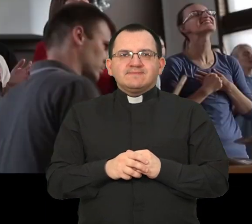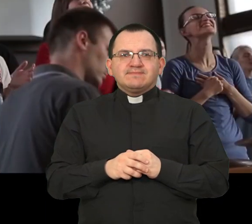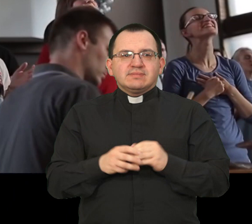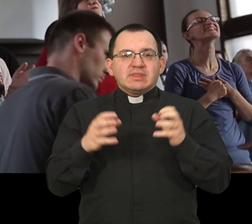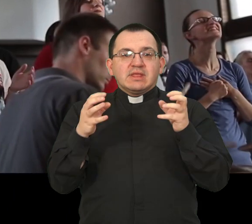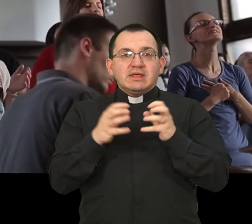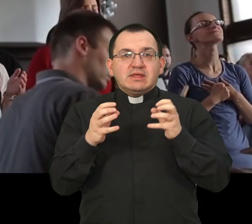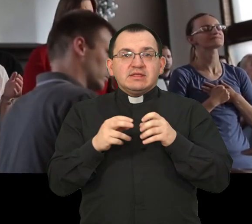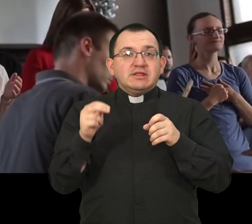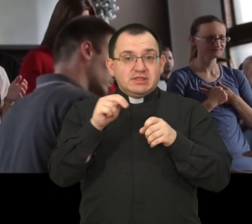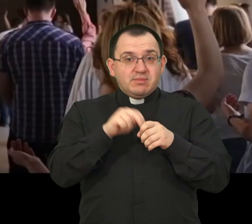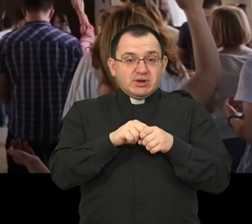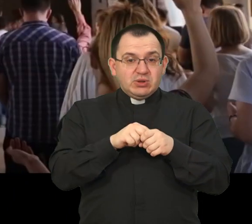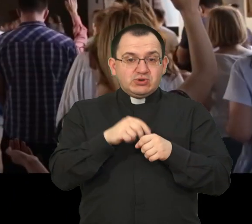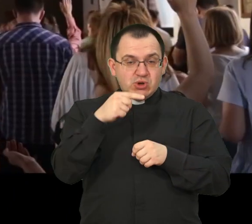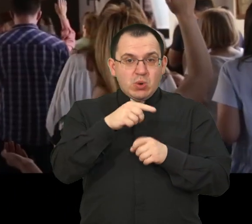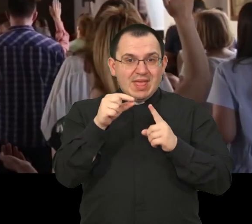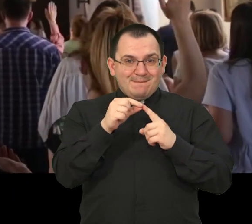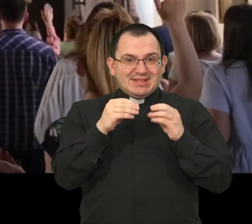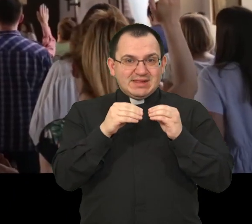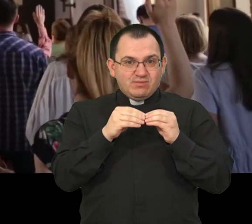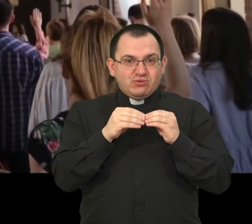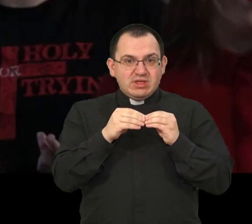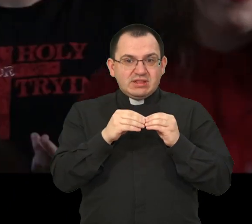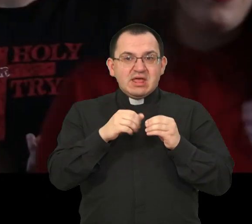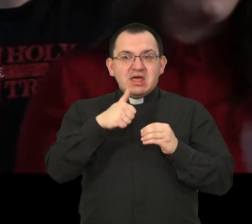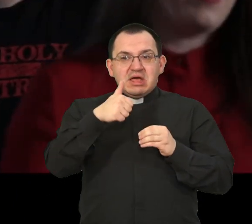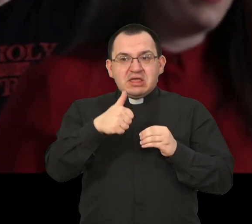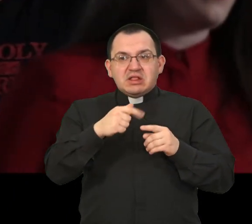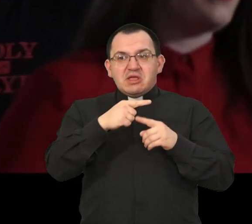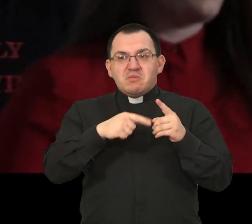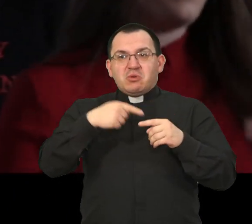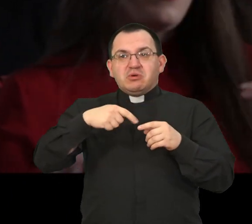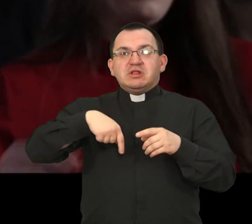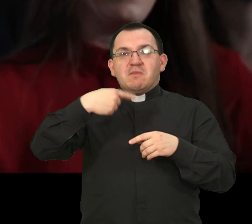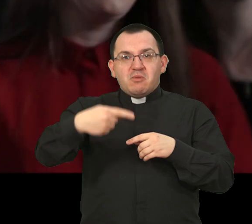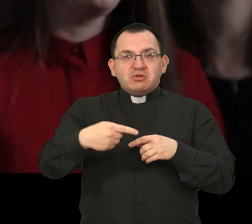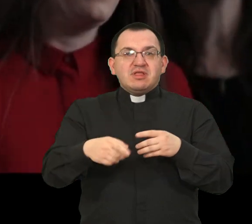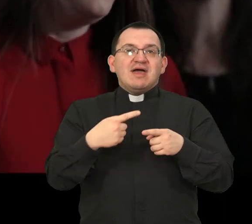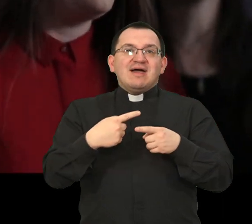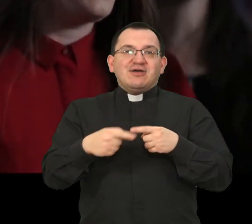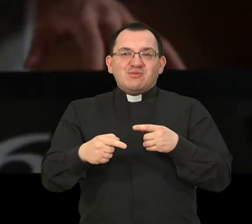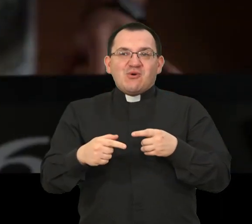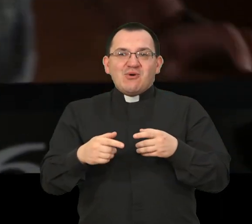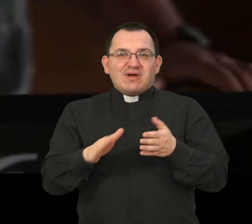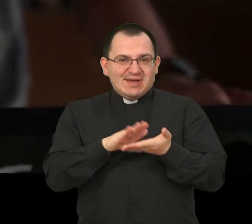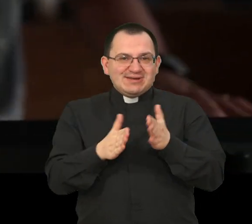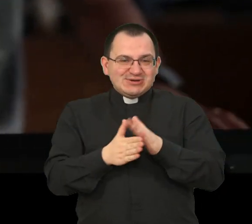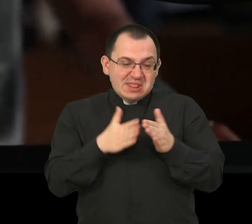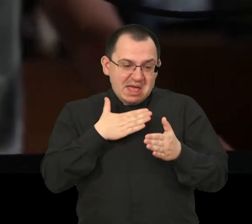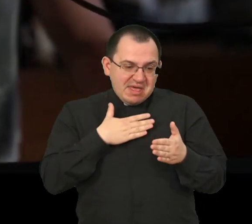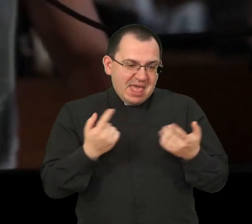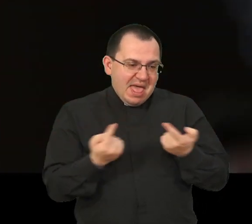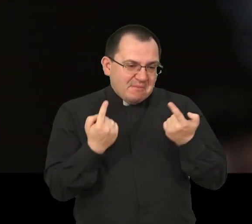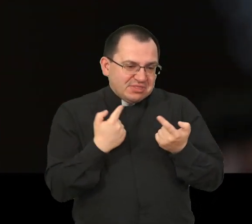Zajednici se priključio godinu i pol dana nakon osnivanja, a za to je zaslužna njegova supruga. moja supruga. To